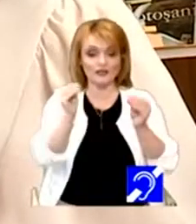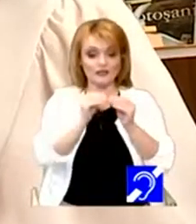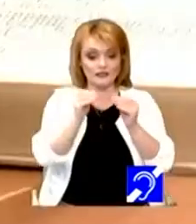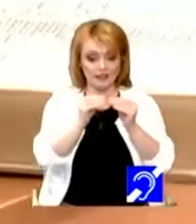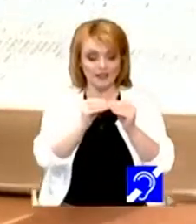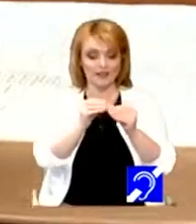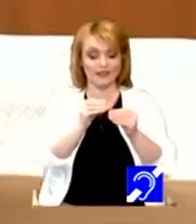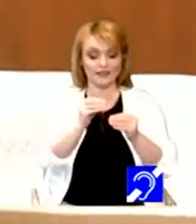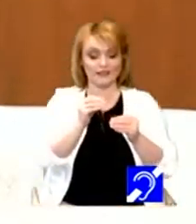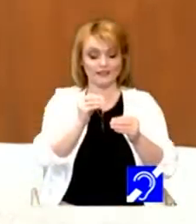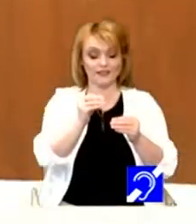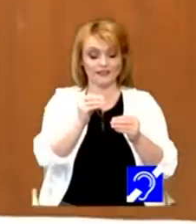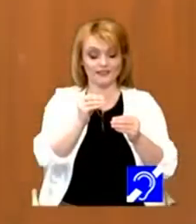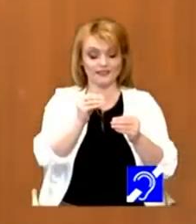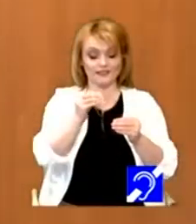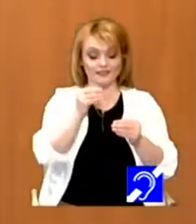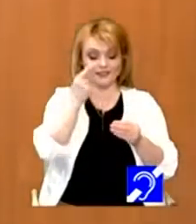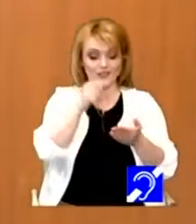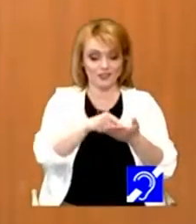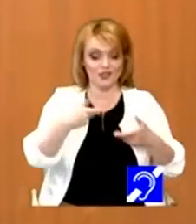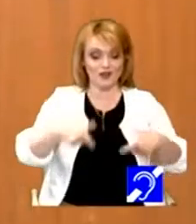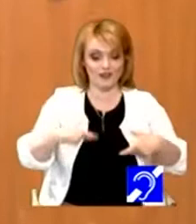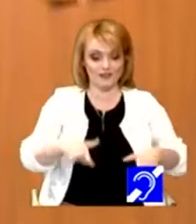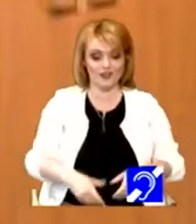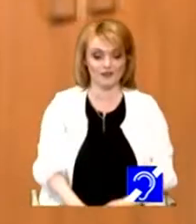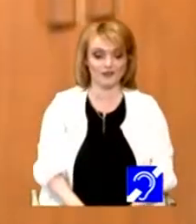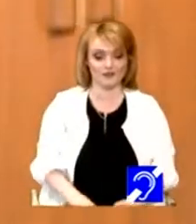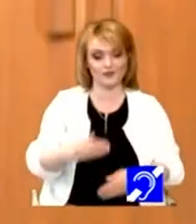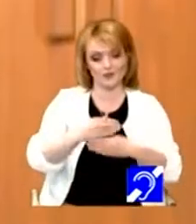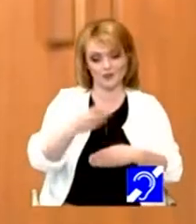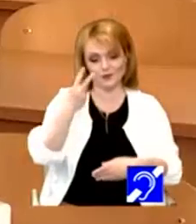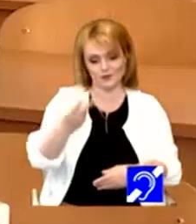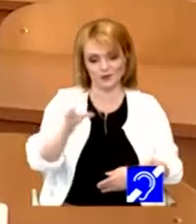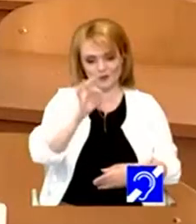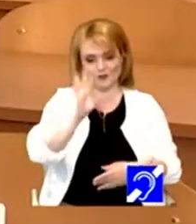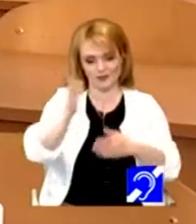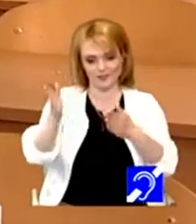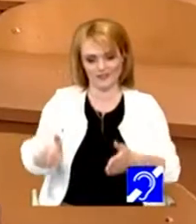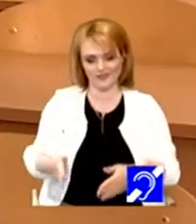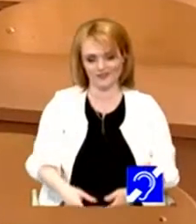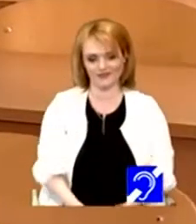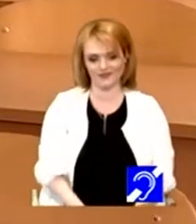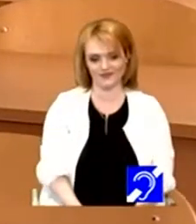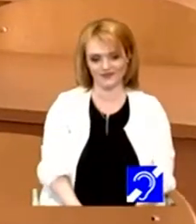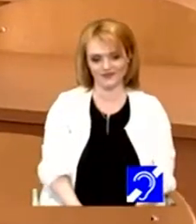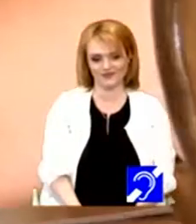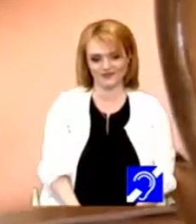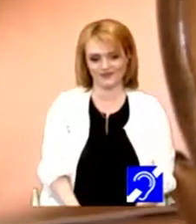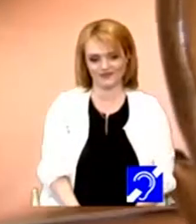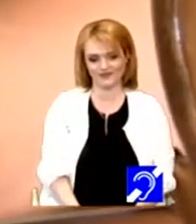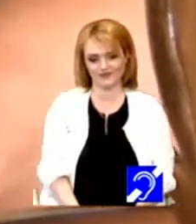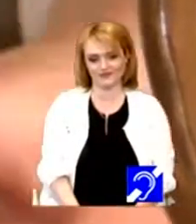din oficiu pentru rezultate remarcabile. Despre munca și ambiția din spatele poveștii de succes a absolventei vă spunem în